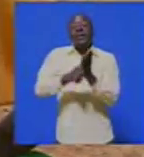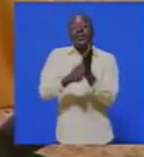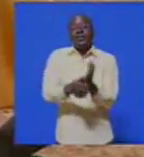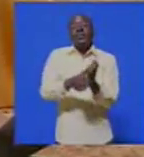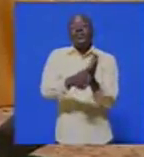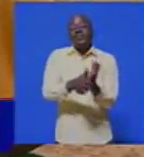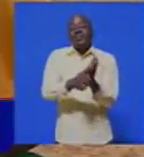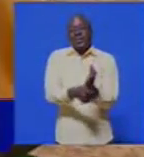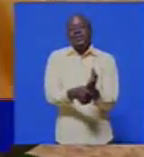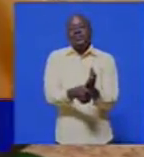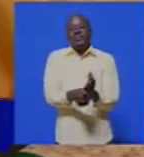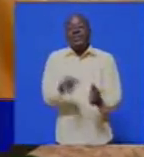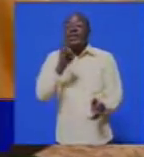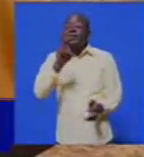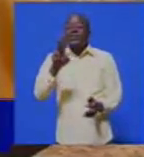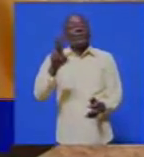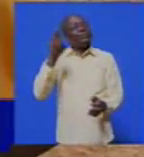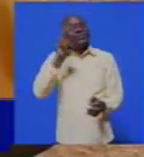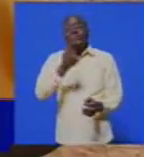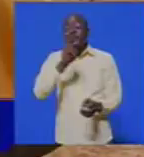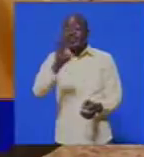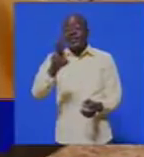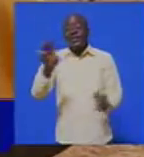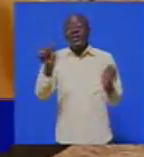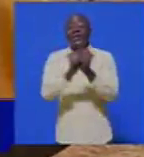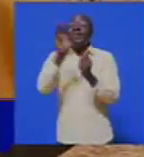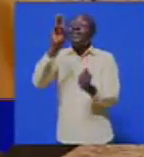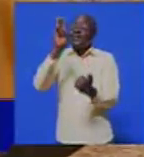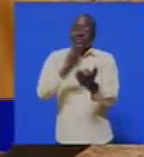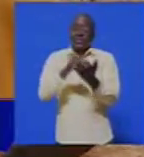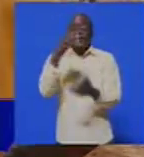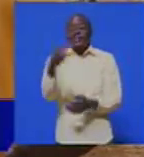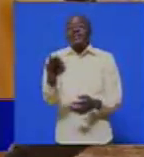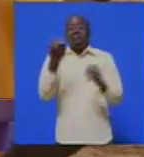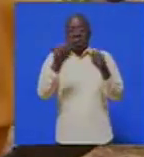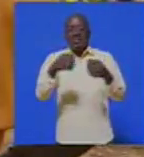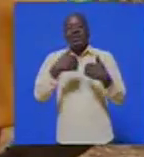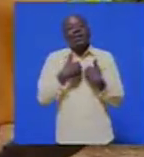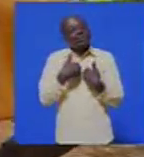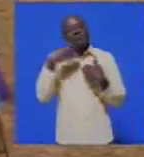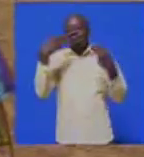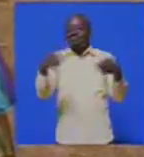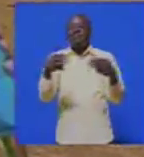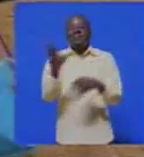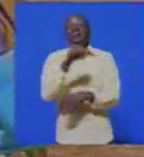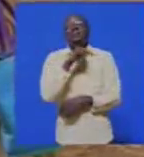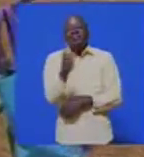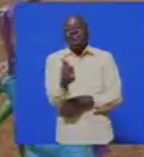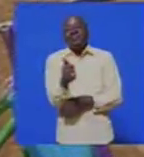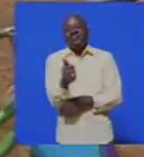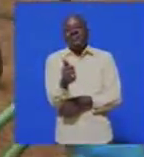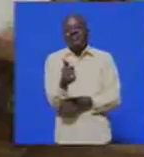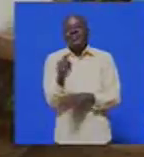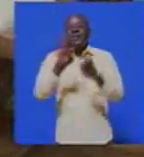C'est un véritable soulagement. Avec 6 000 francs, on ne peut pas avoir un sac au marché. La famille